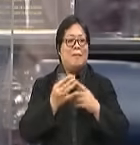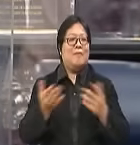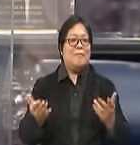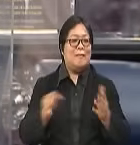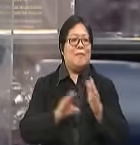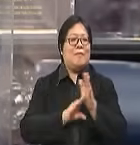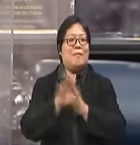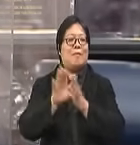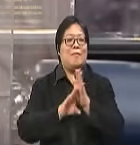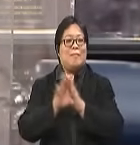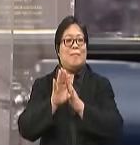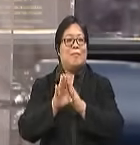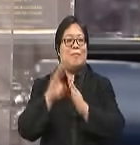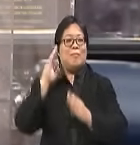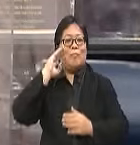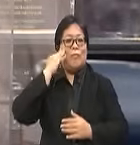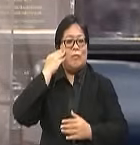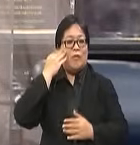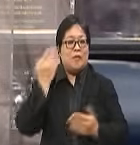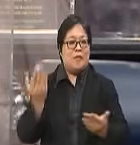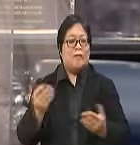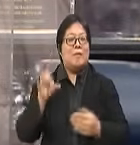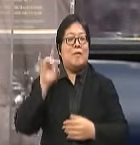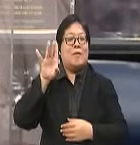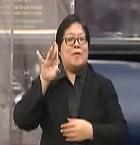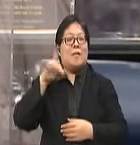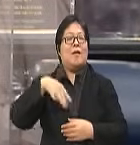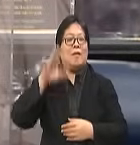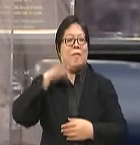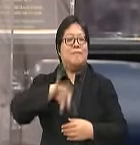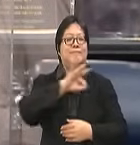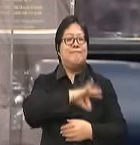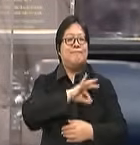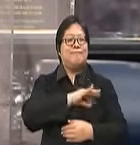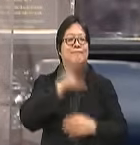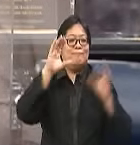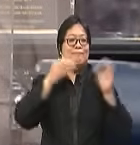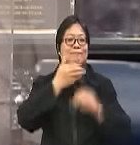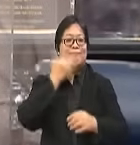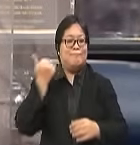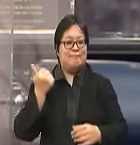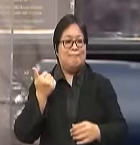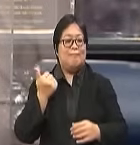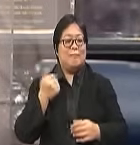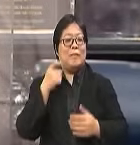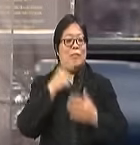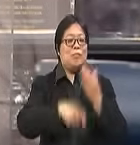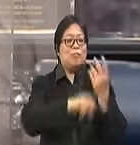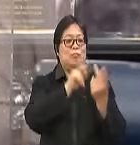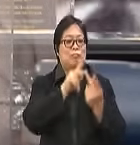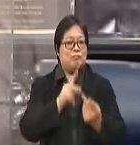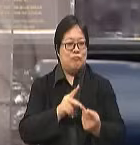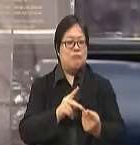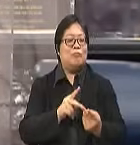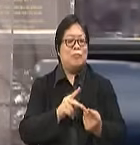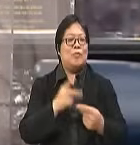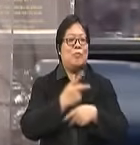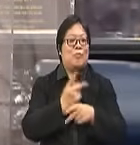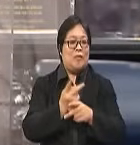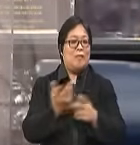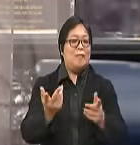di lemon pembangunan Bumiputera ini jadi salah dimanfaatkan dengan cara yang terbaik ya lebih cost-effective Yang lebih